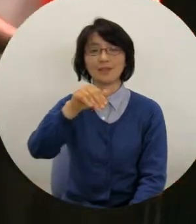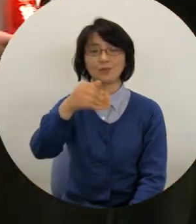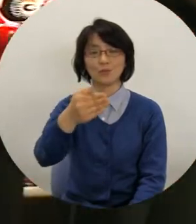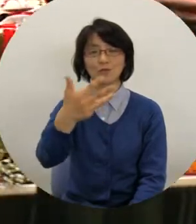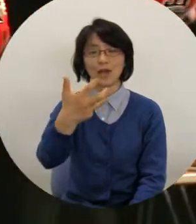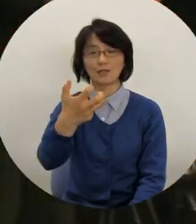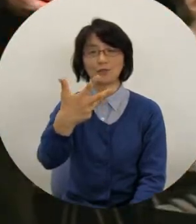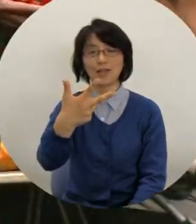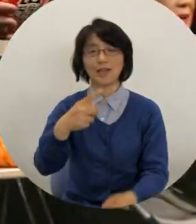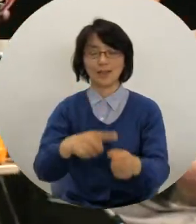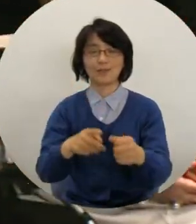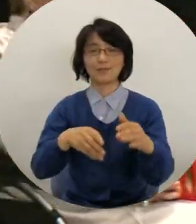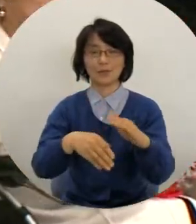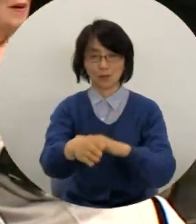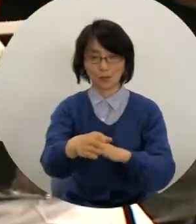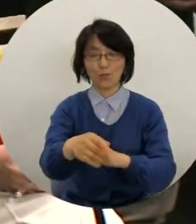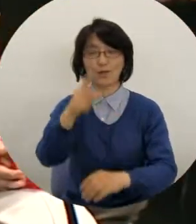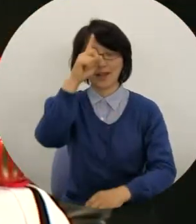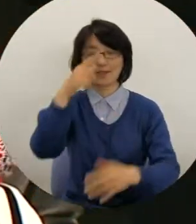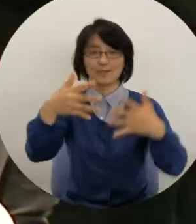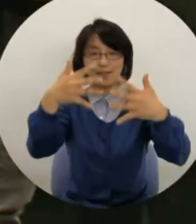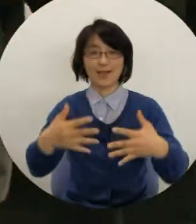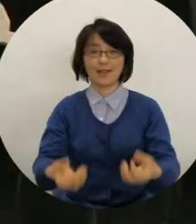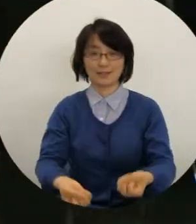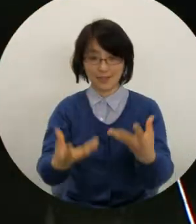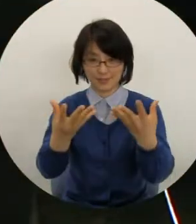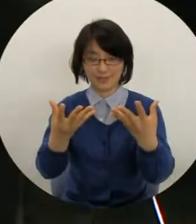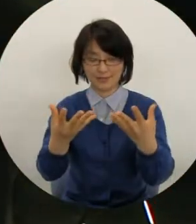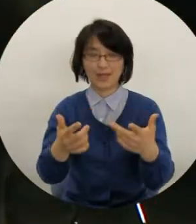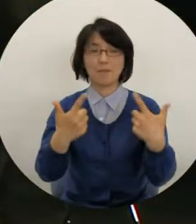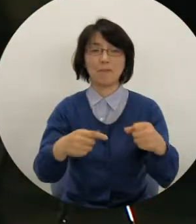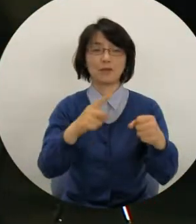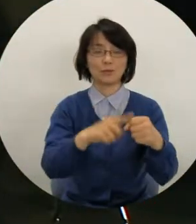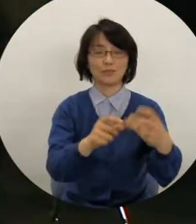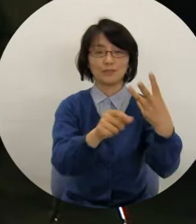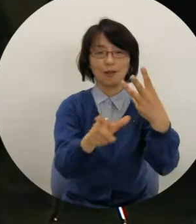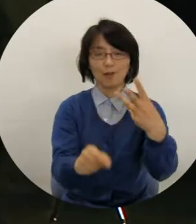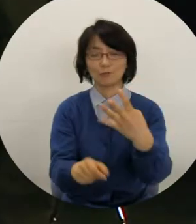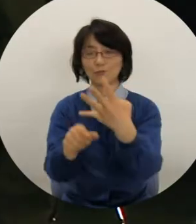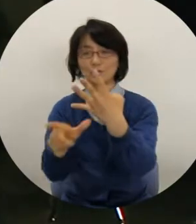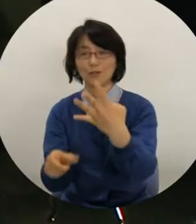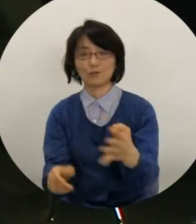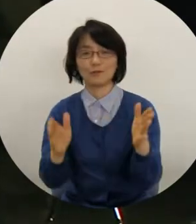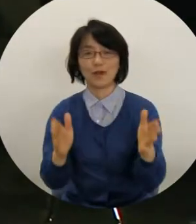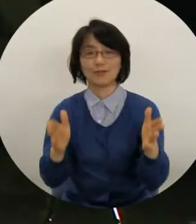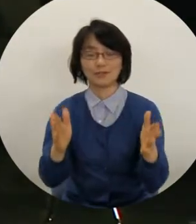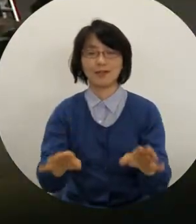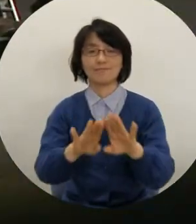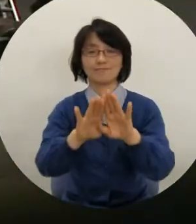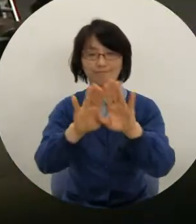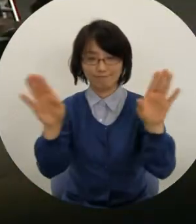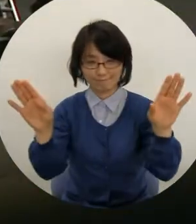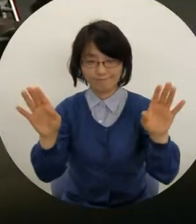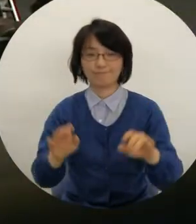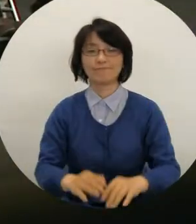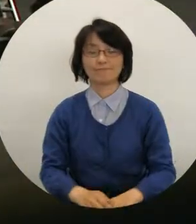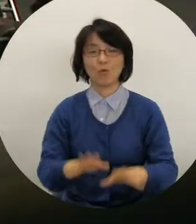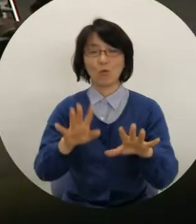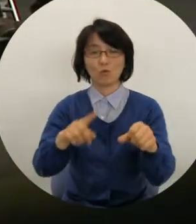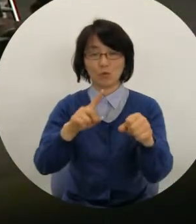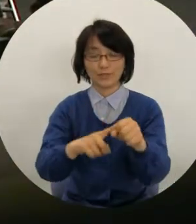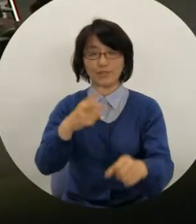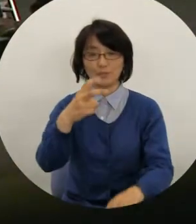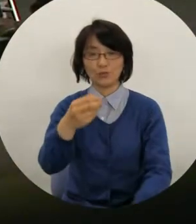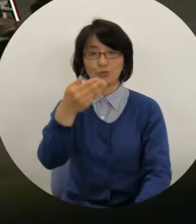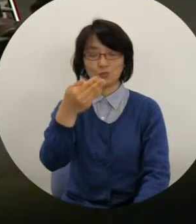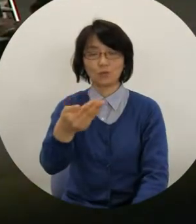1987年に始まった高崎映画祭は毎年3月から4月にかけて開催されていて、今年で